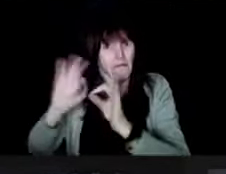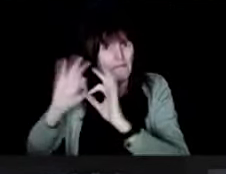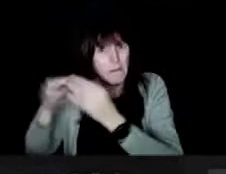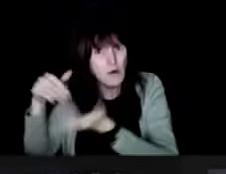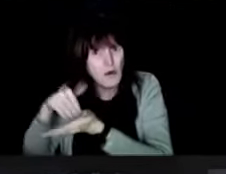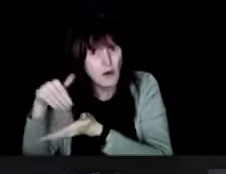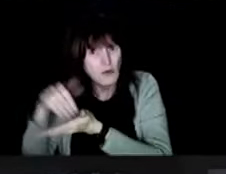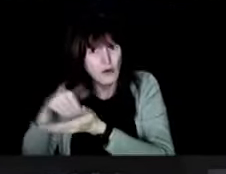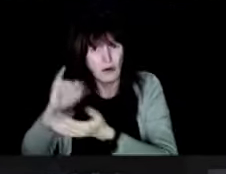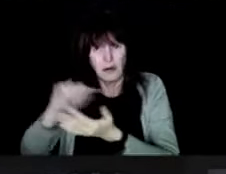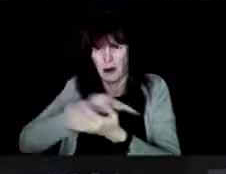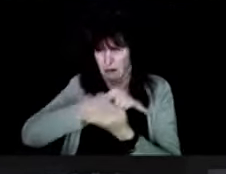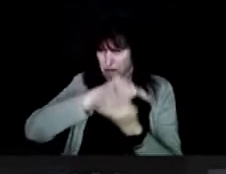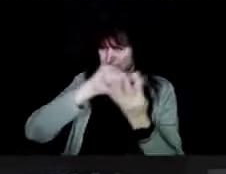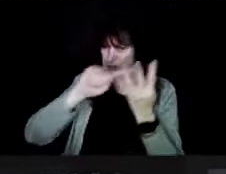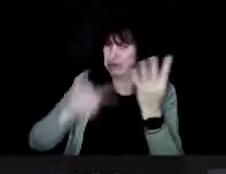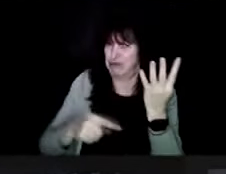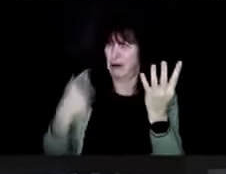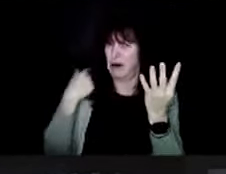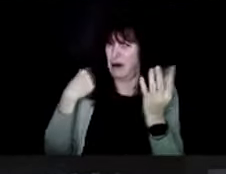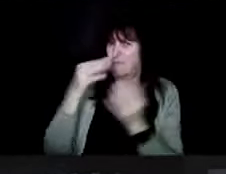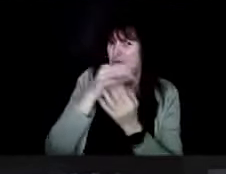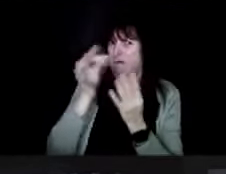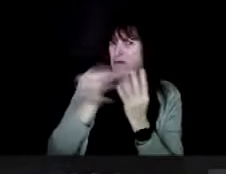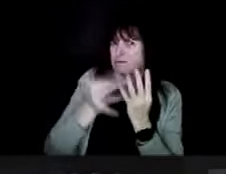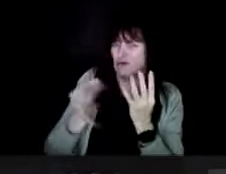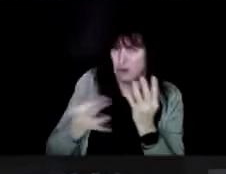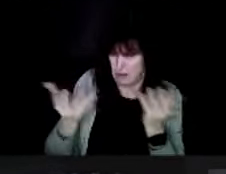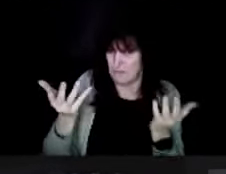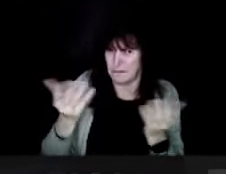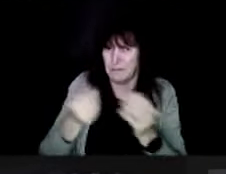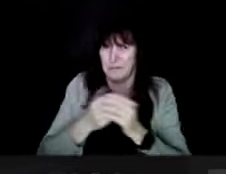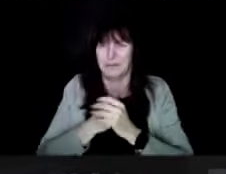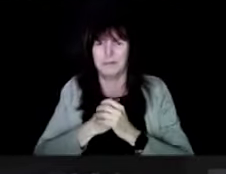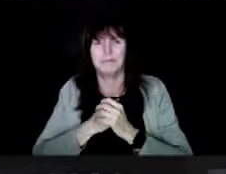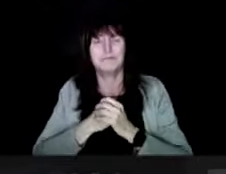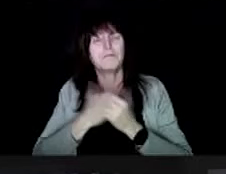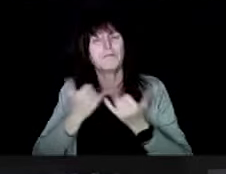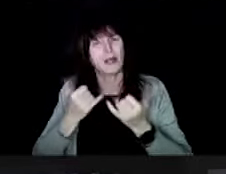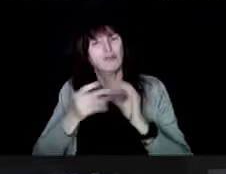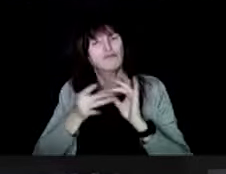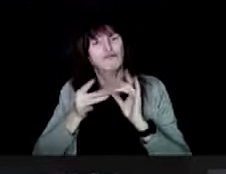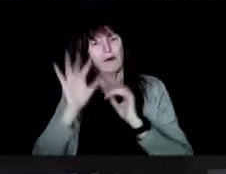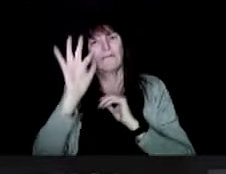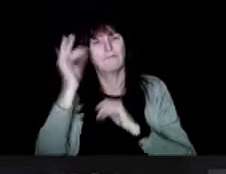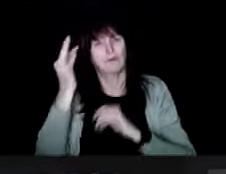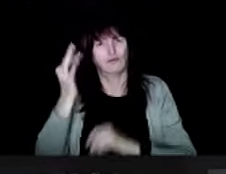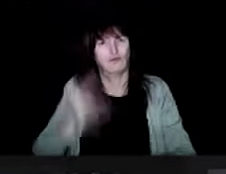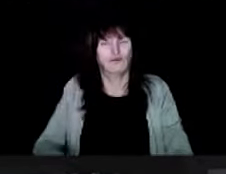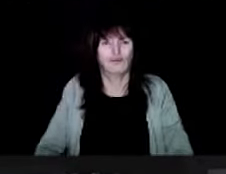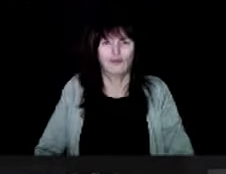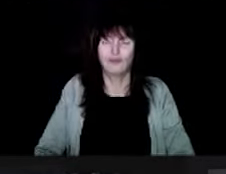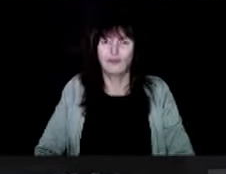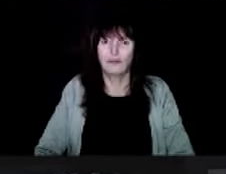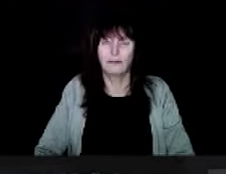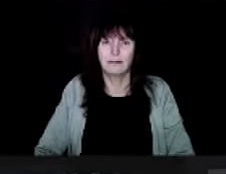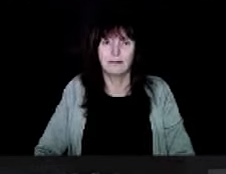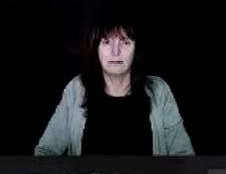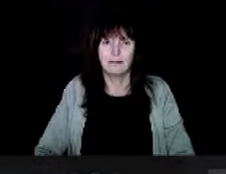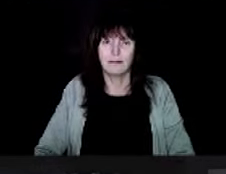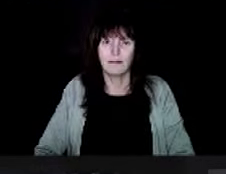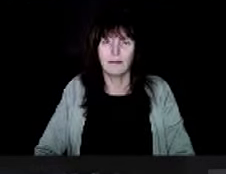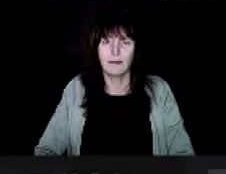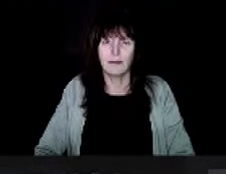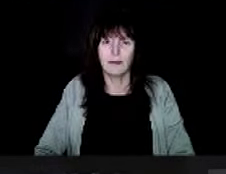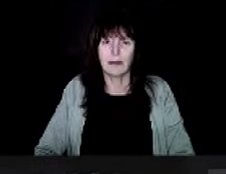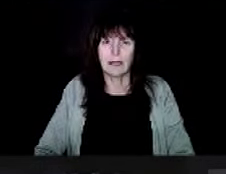Il y a des rendez-vous qui ne sont pas honorés et deviennent libres dans certaines de nos cliniques de vaccination. De